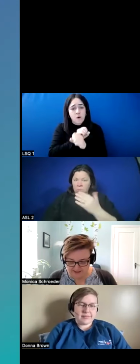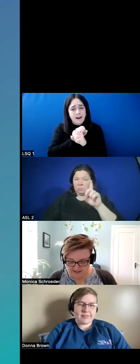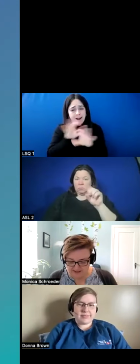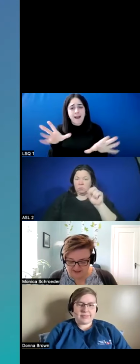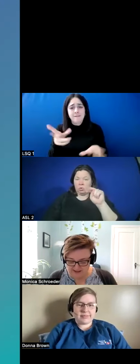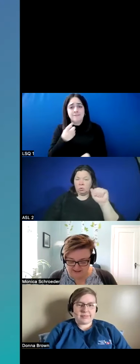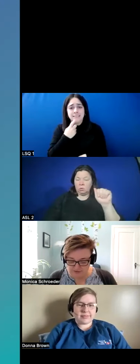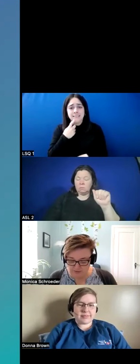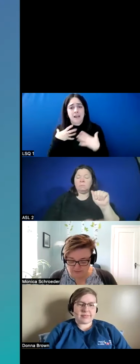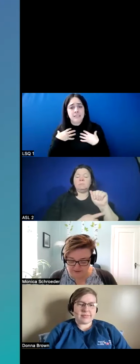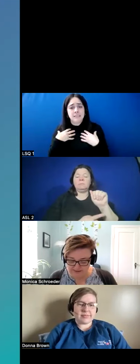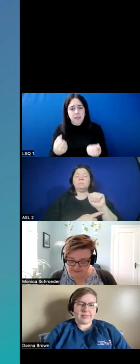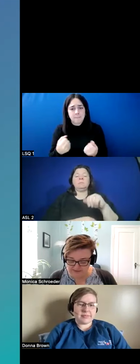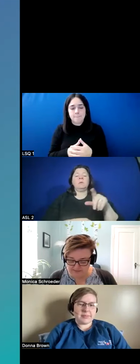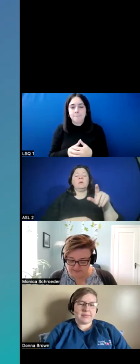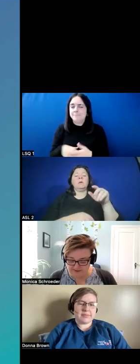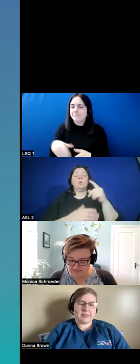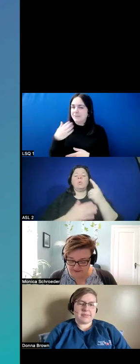D'accord, merci Donna.